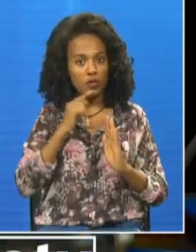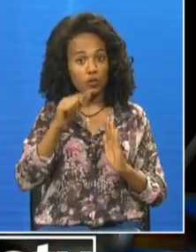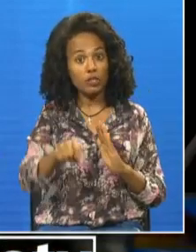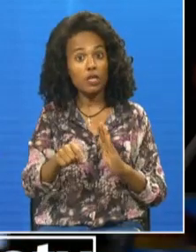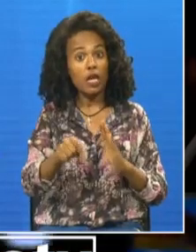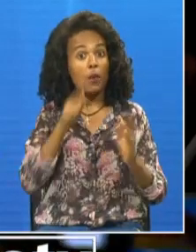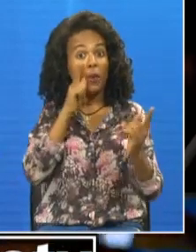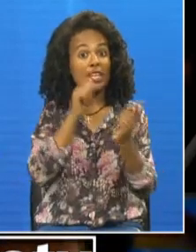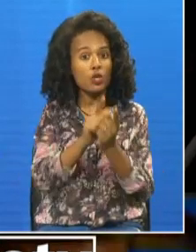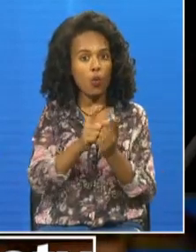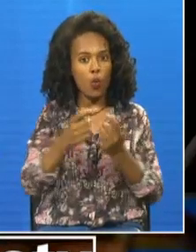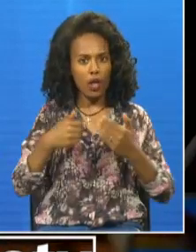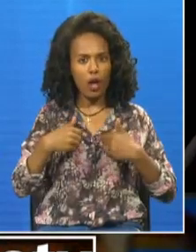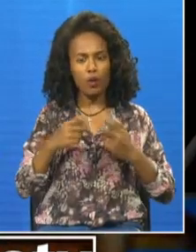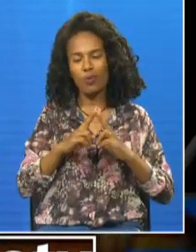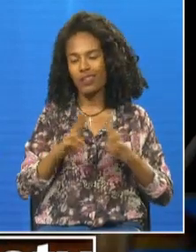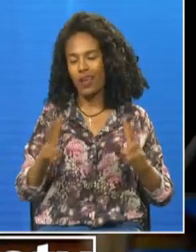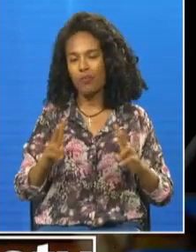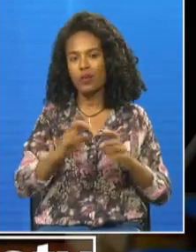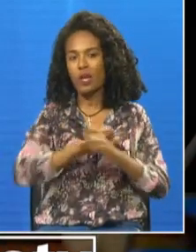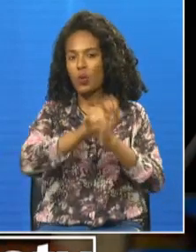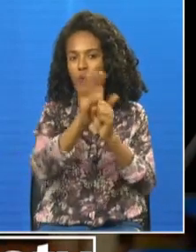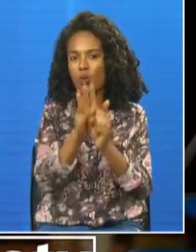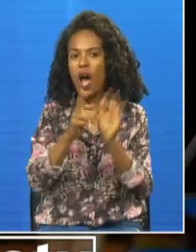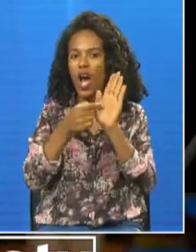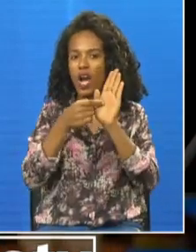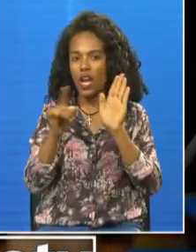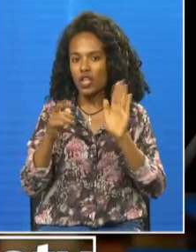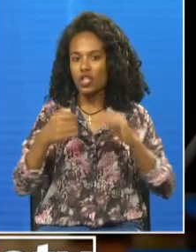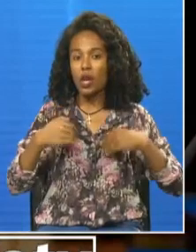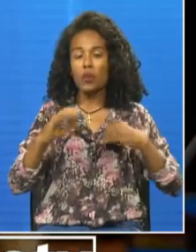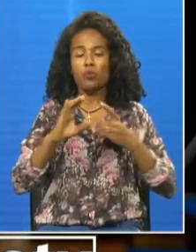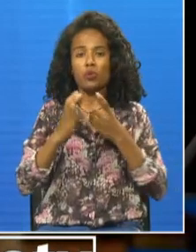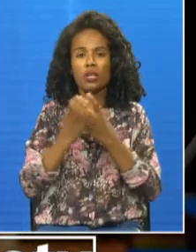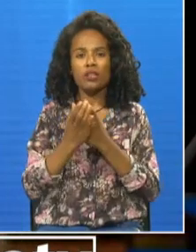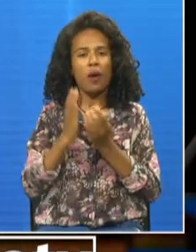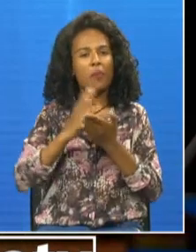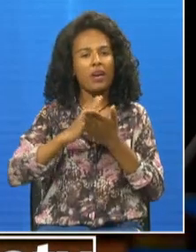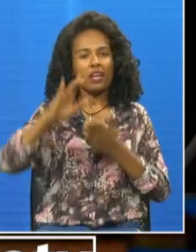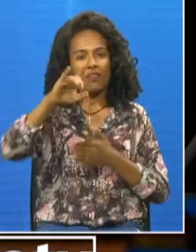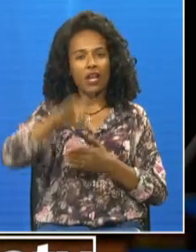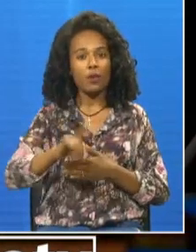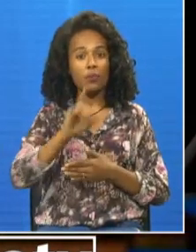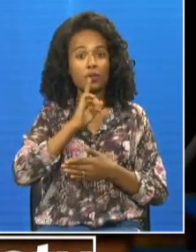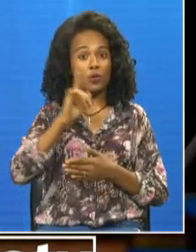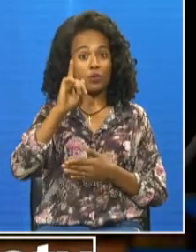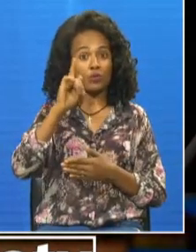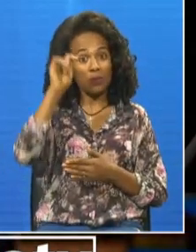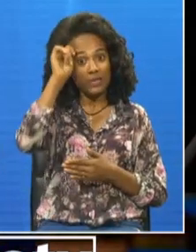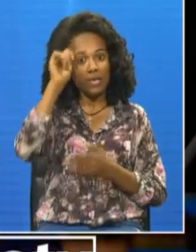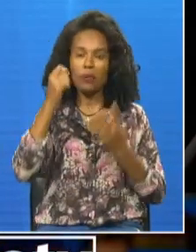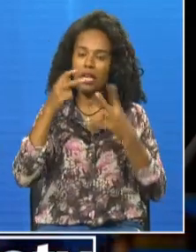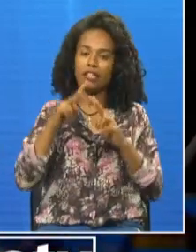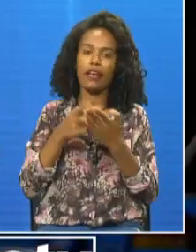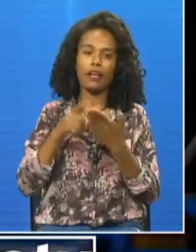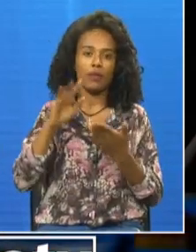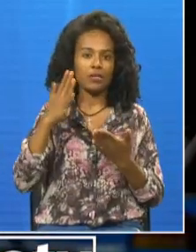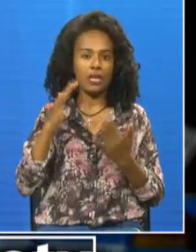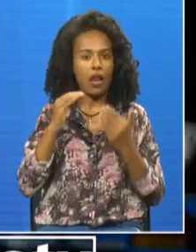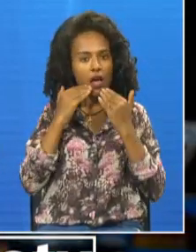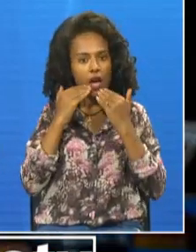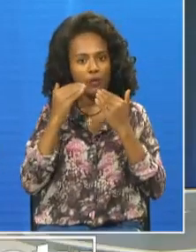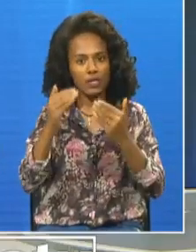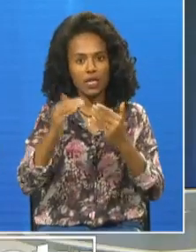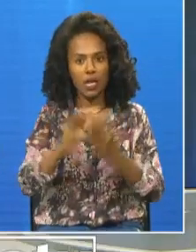ሰው ከዚህ ቀደም እንደ ባህል ተጽዕኖ አለው የምንለው ለዚህ ነው። በበዓላት ጊዜ ሰው ስብስብ እንደሚል